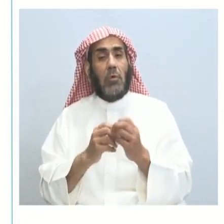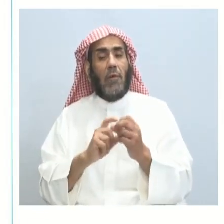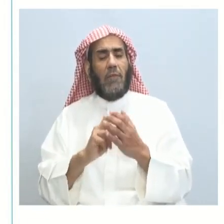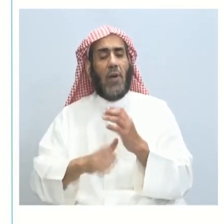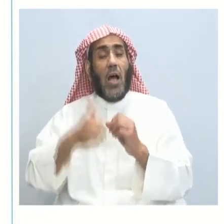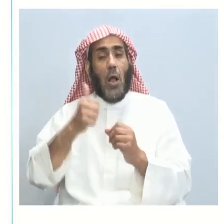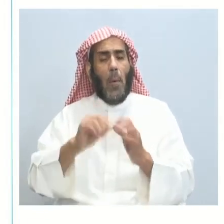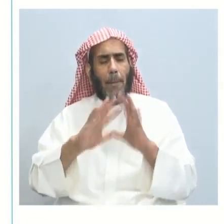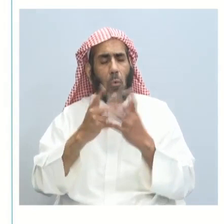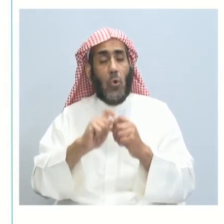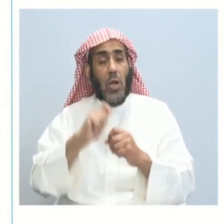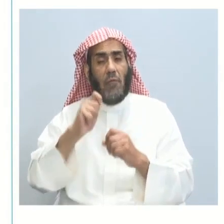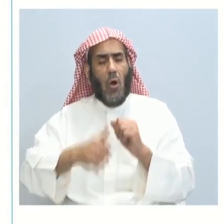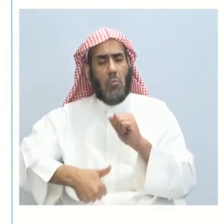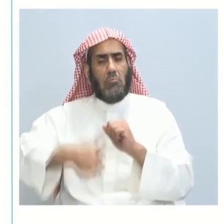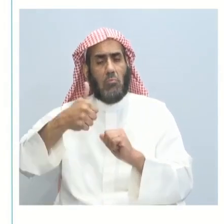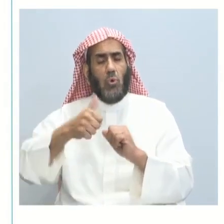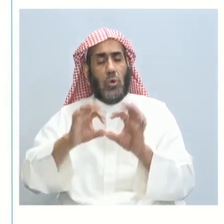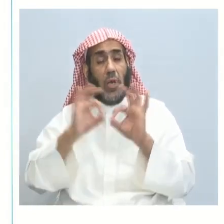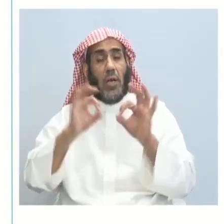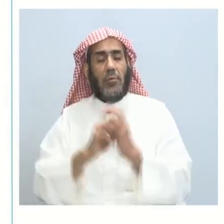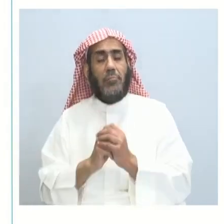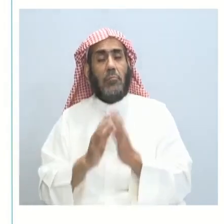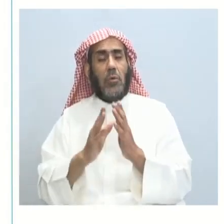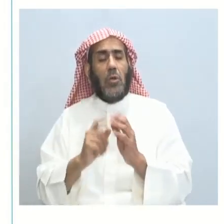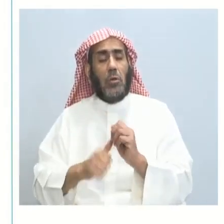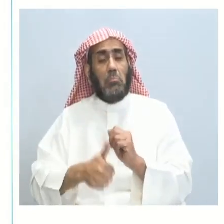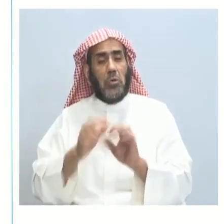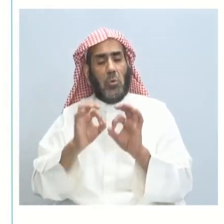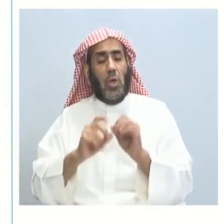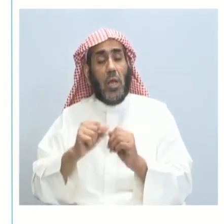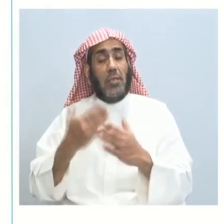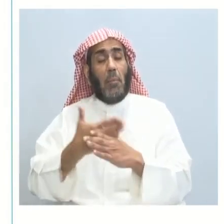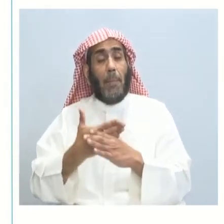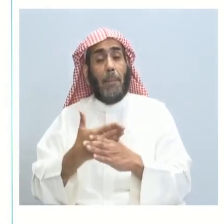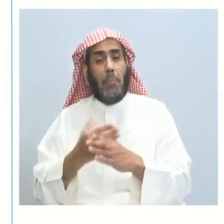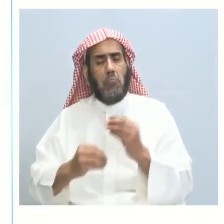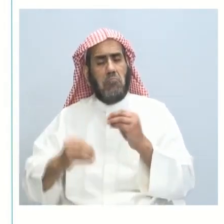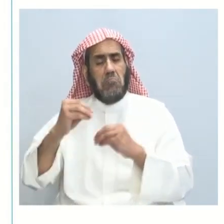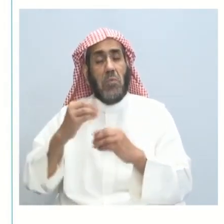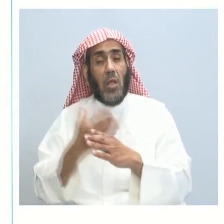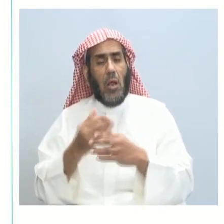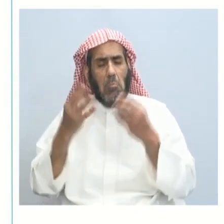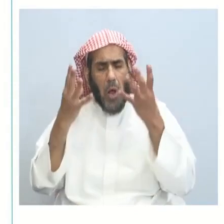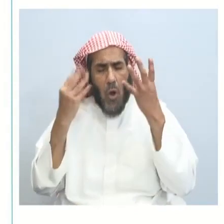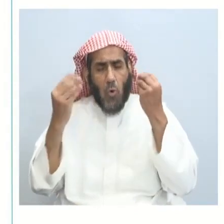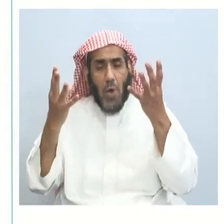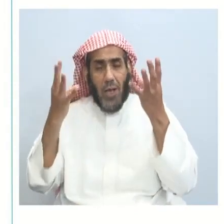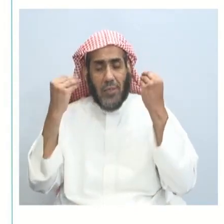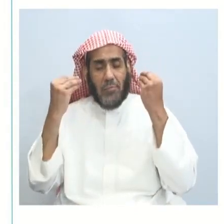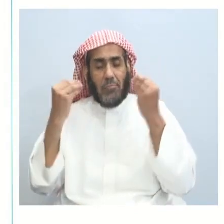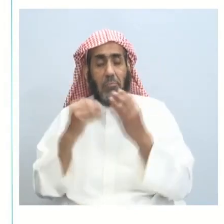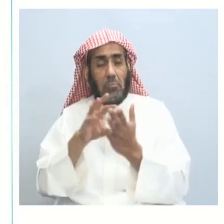فعاله بكل كفاءه بكل دقه بجوده عاليه لماذا لان المعلومات